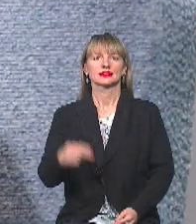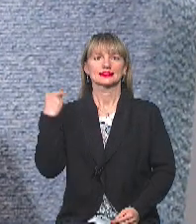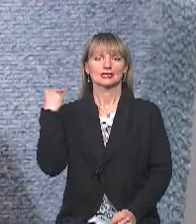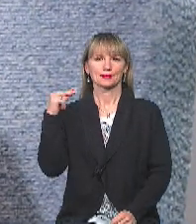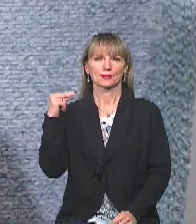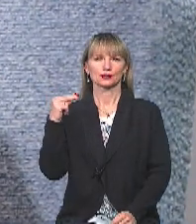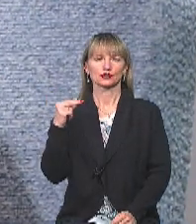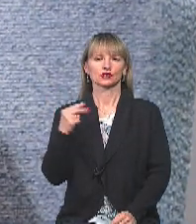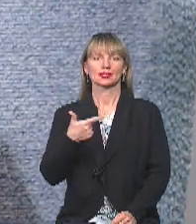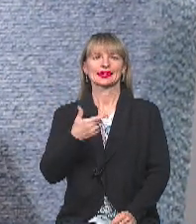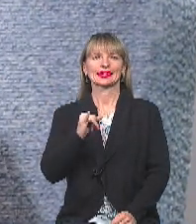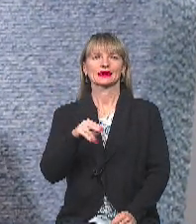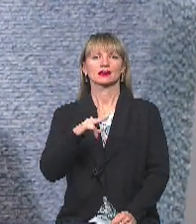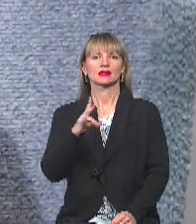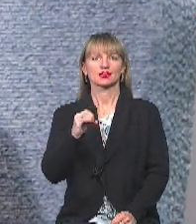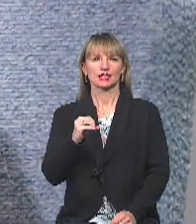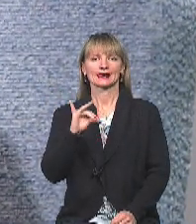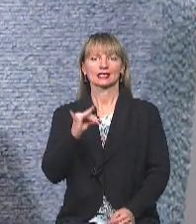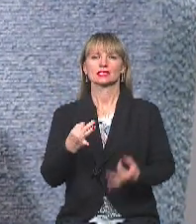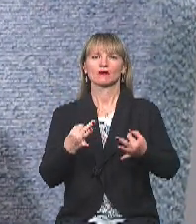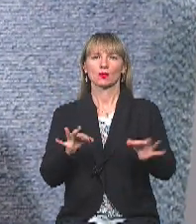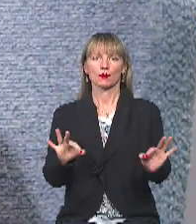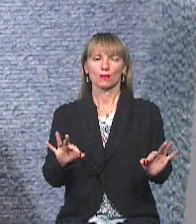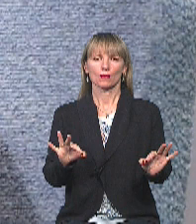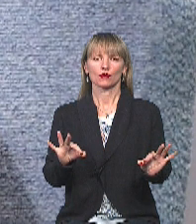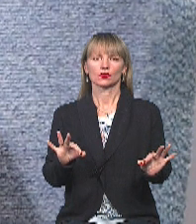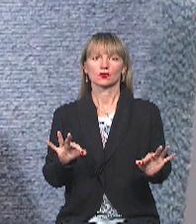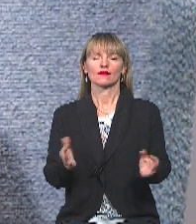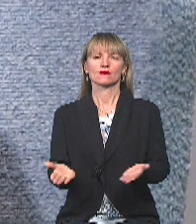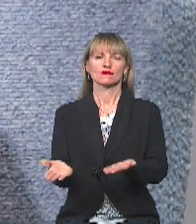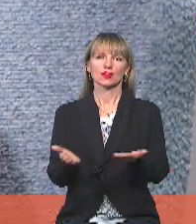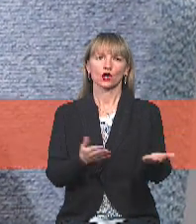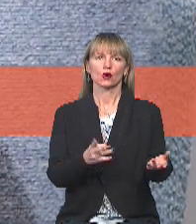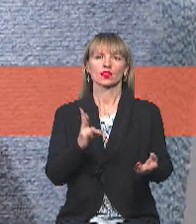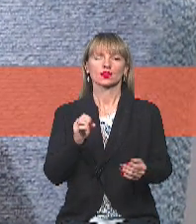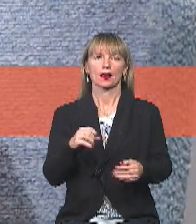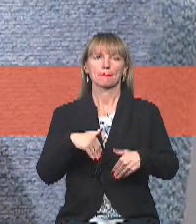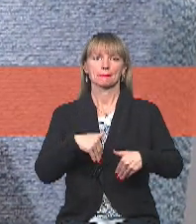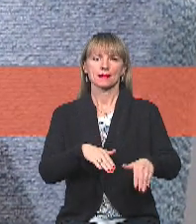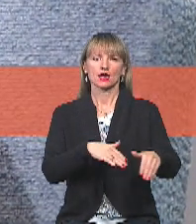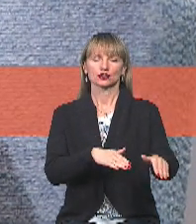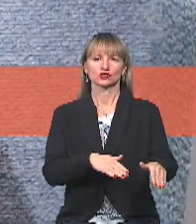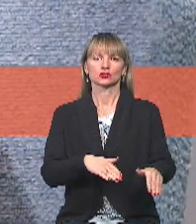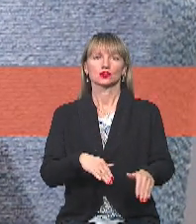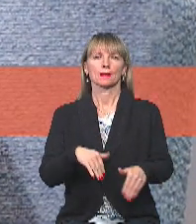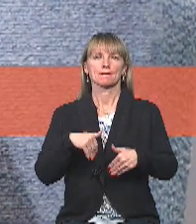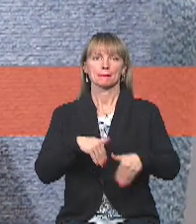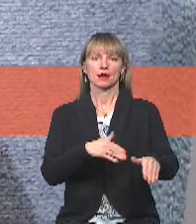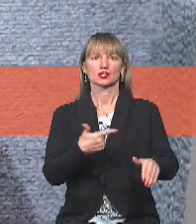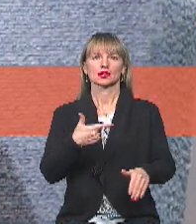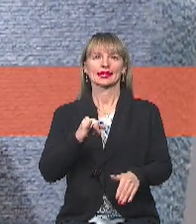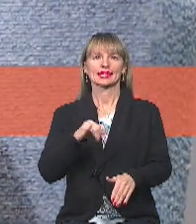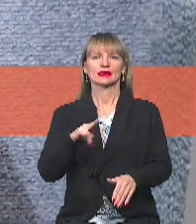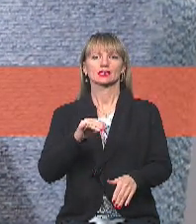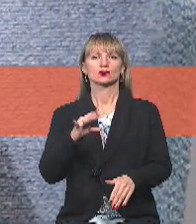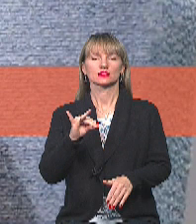Запоріжжя, гідне і свободне, виходь на марш. Марш гідності